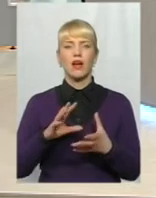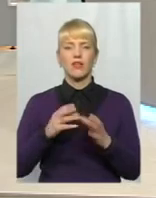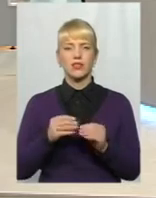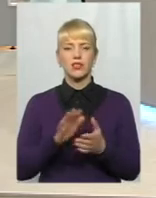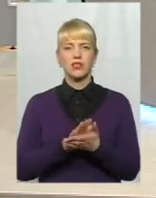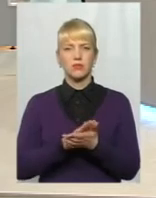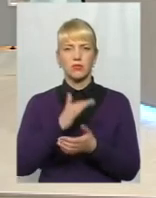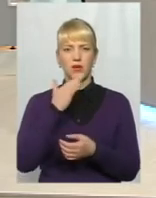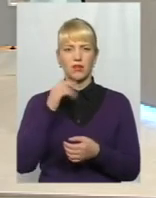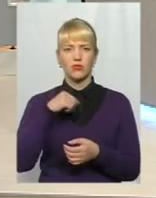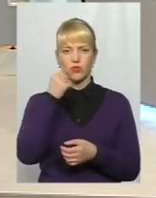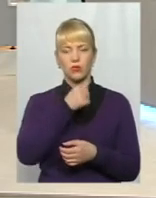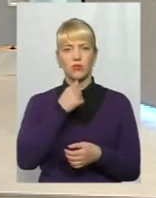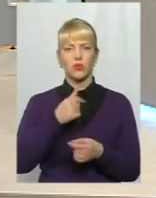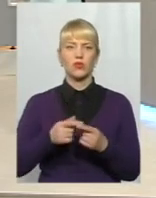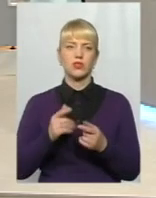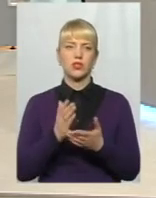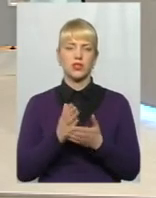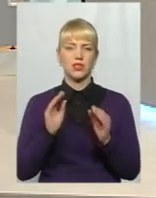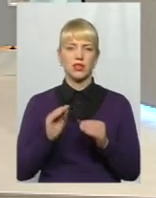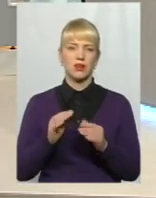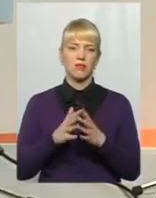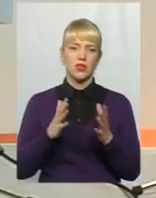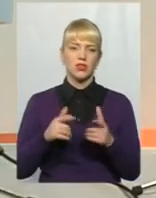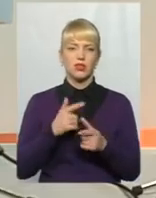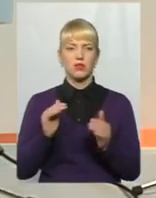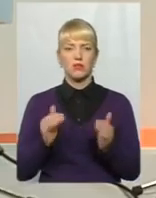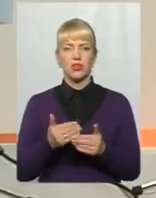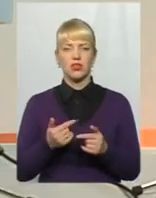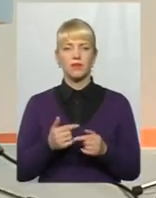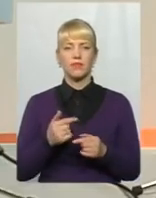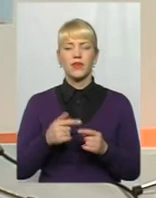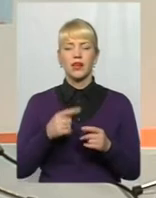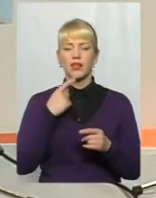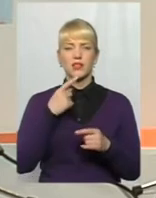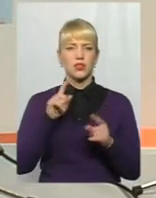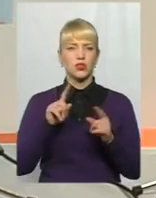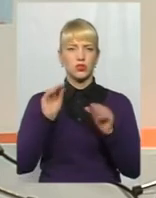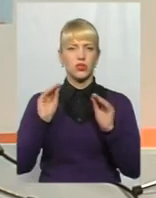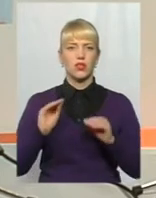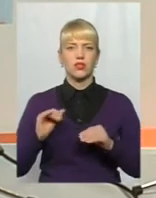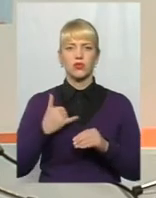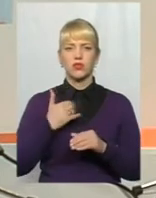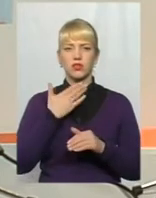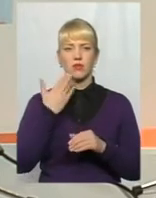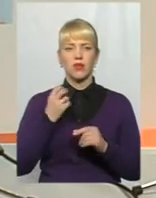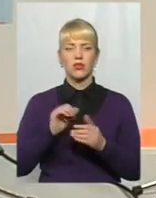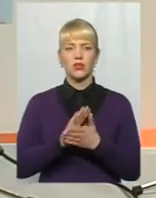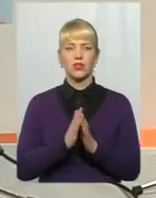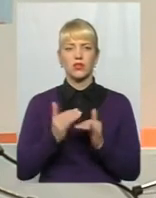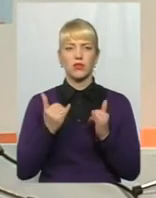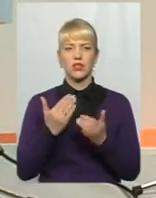якась статистика? Їх більше, ніж того року, менше? Статистики такої немає. Ну, я вам можу сказати, що станом на зараз вже